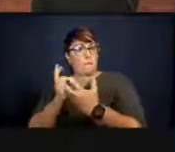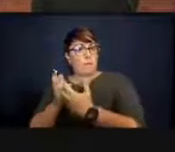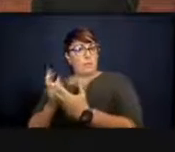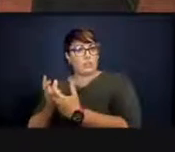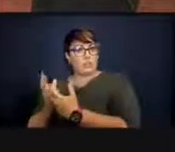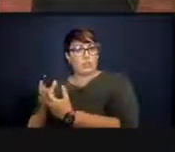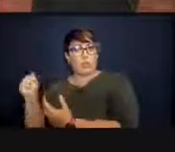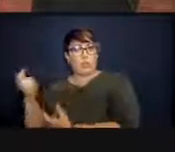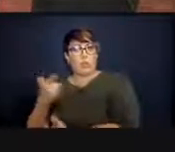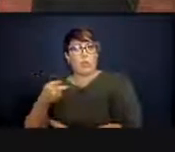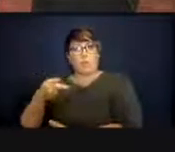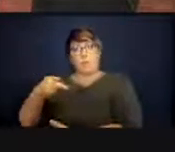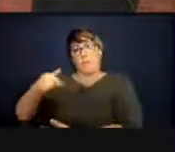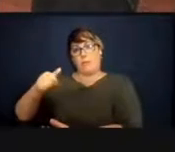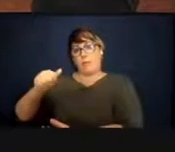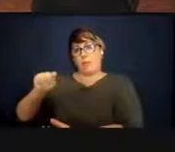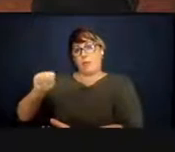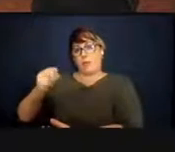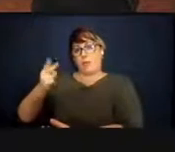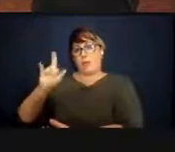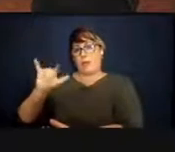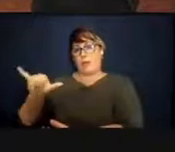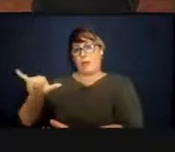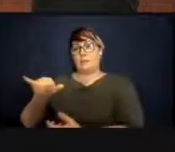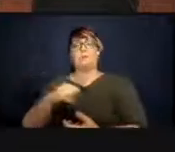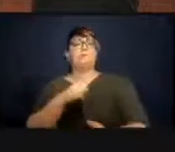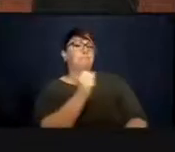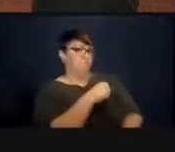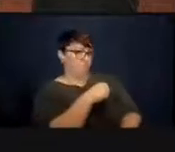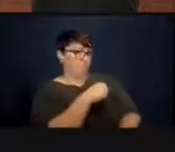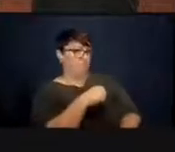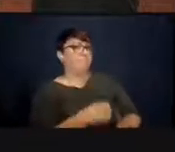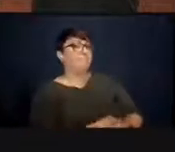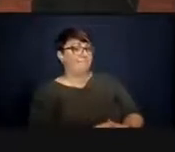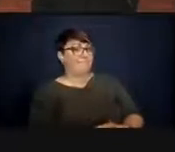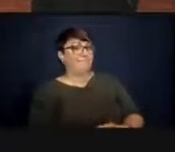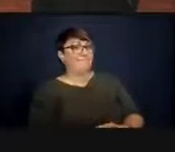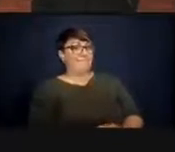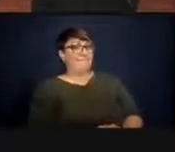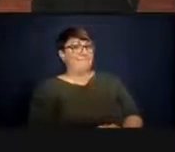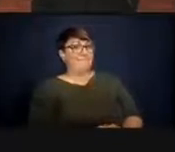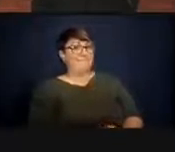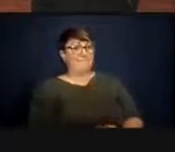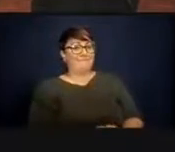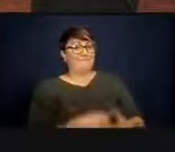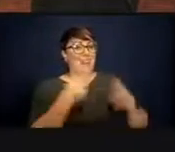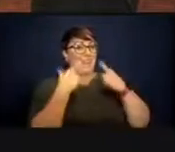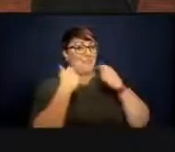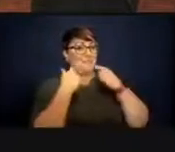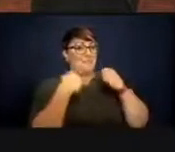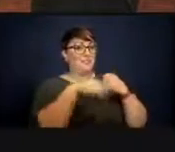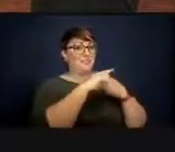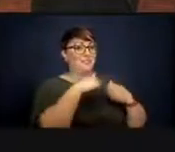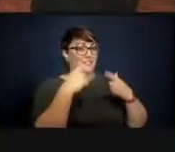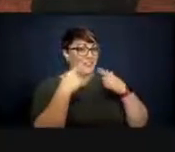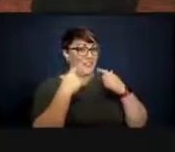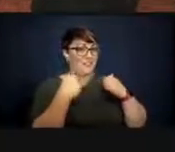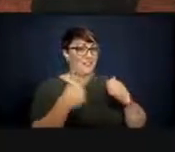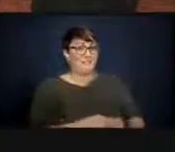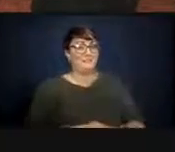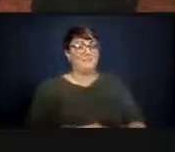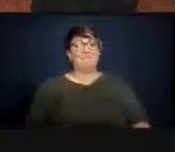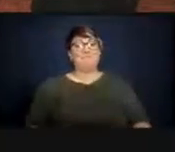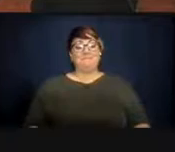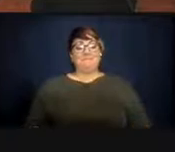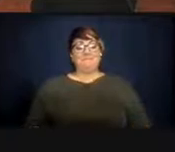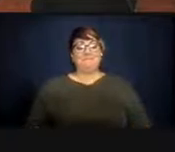ربما يافطة حول ما الذي يجب فعله في هذه المدارس للوصول إلى هذه المسارات؟ نعم، سيكون هناك هذه